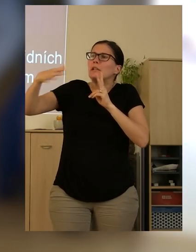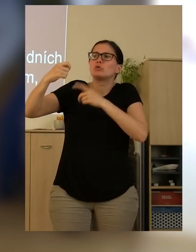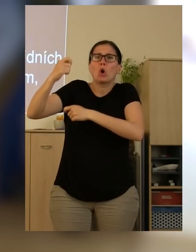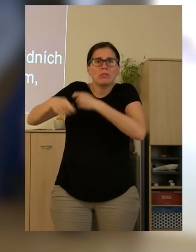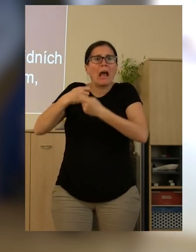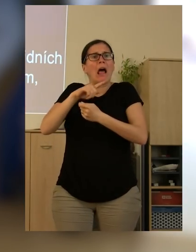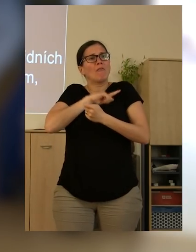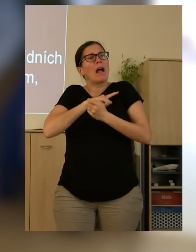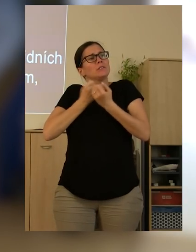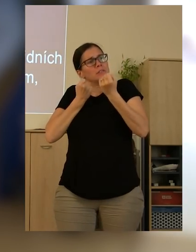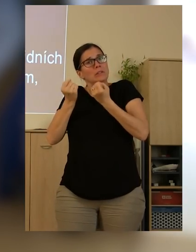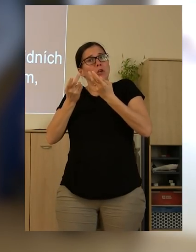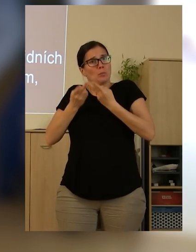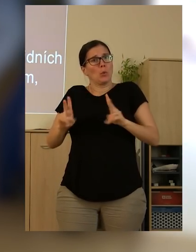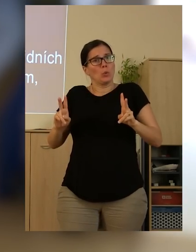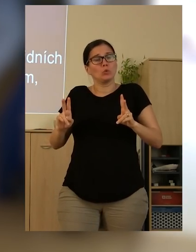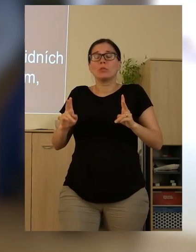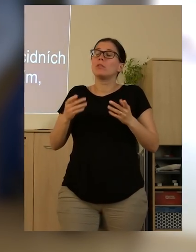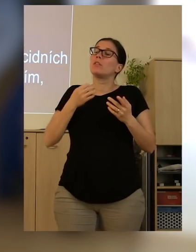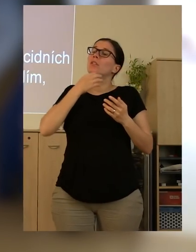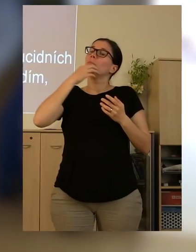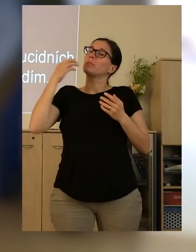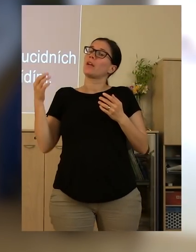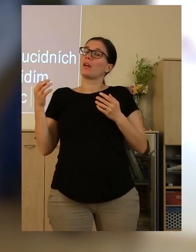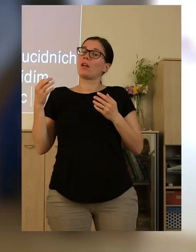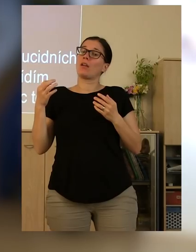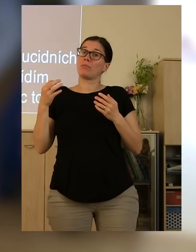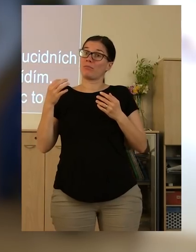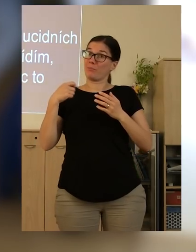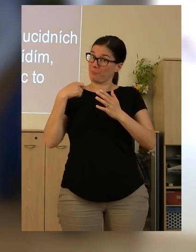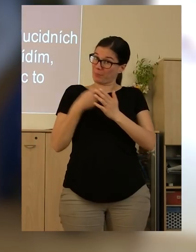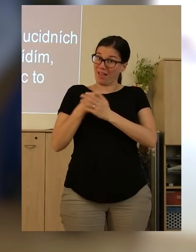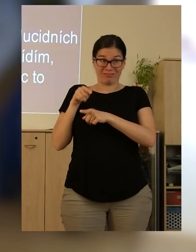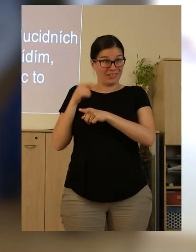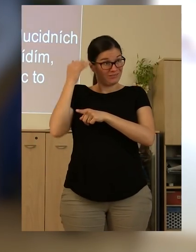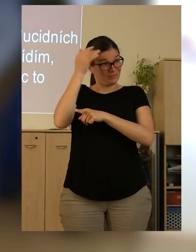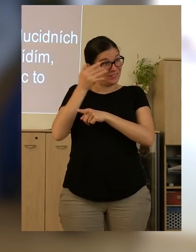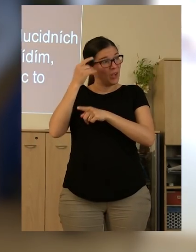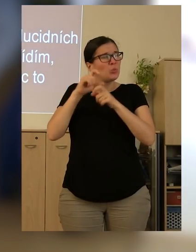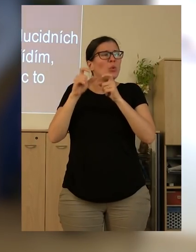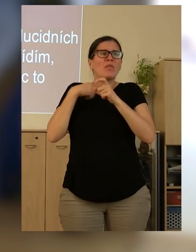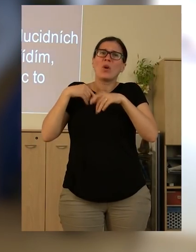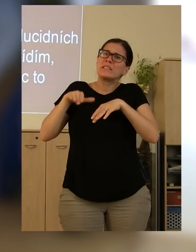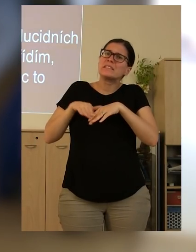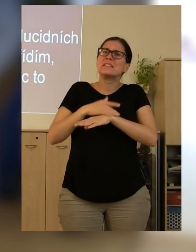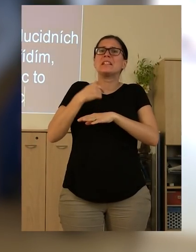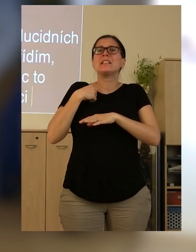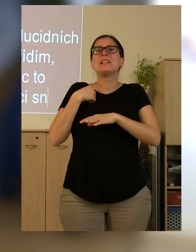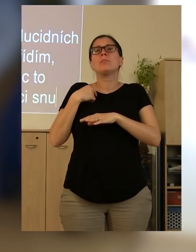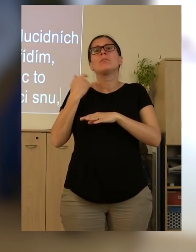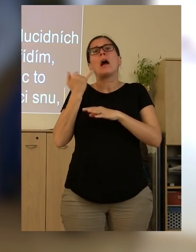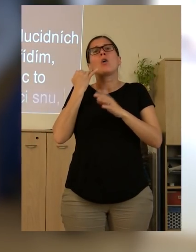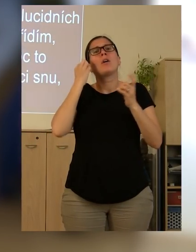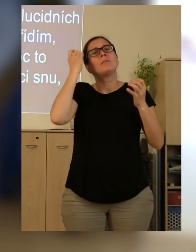tak jak moc to pořád ještě splňuje definici snu? Mě totiž napadlo, bo pořád se tady pohrávám s tou